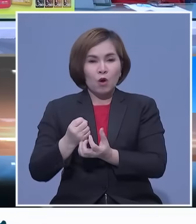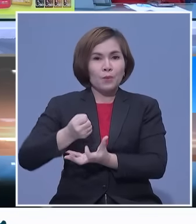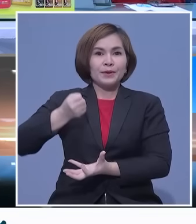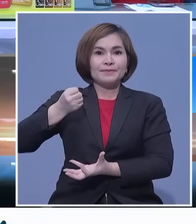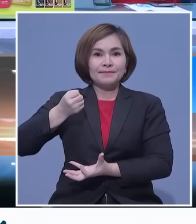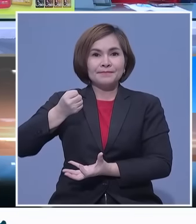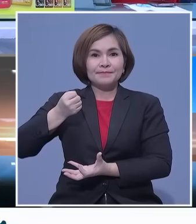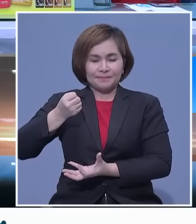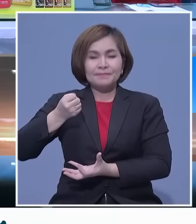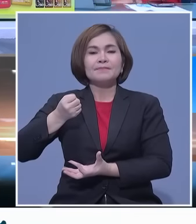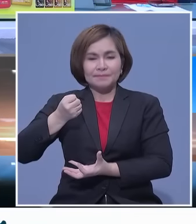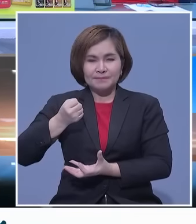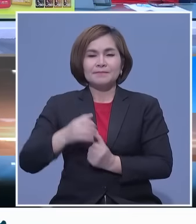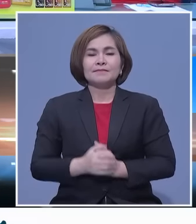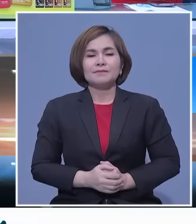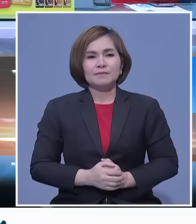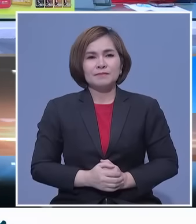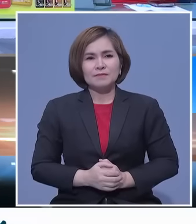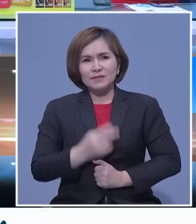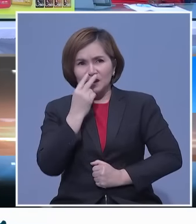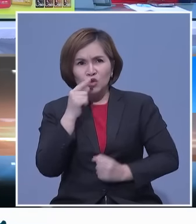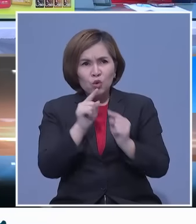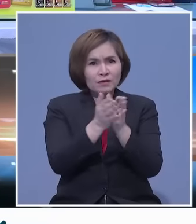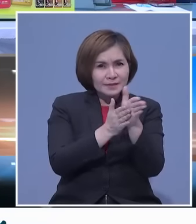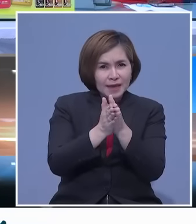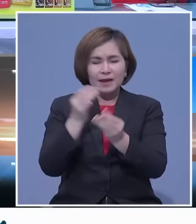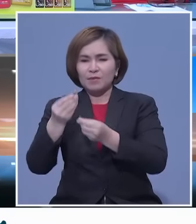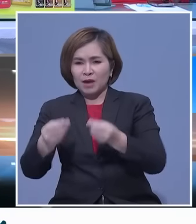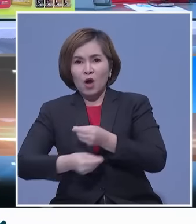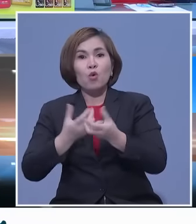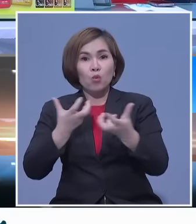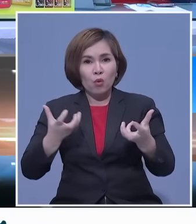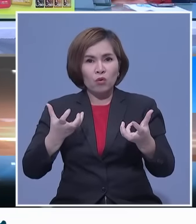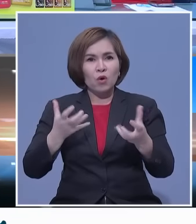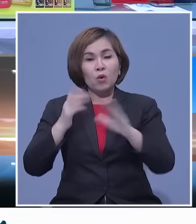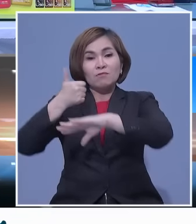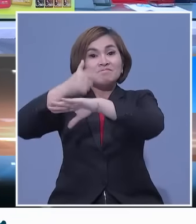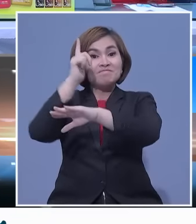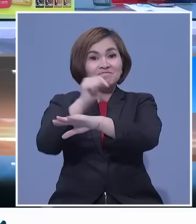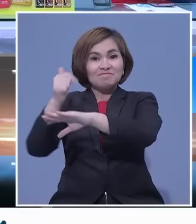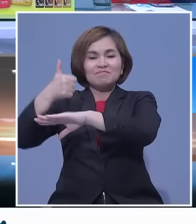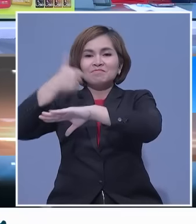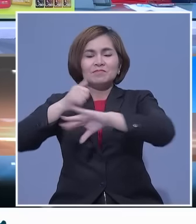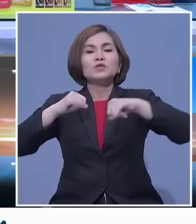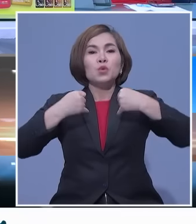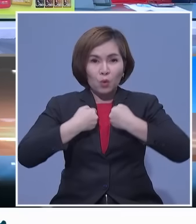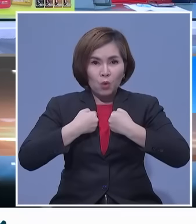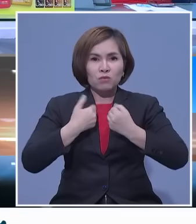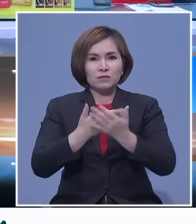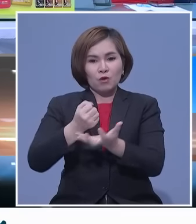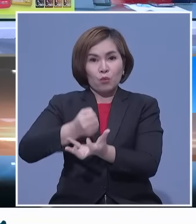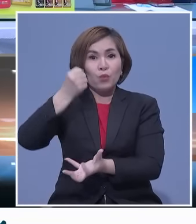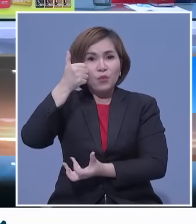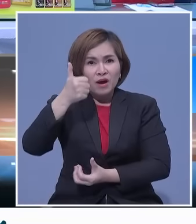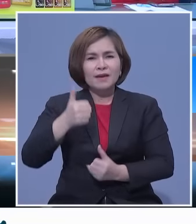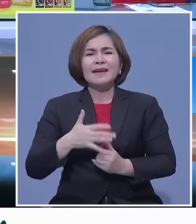ให้และอย่างที่เราเห็นภาพโมเดลนะคะไม่ว่าจะเป็นแชร์ลูกโซ่หรือขายตรงใครอ่ะที่อยู่บนสุดก็คือคนที่เป็นเจ้าของเราก็